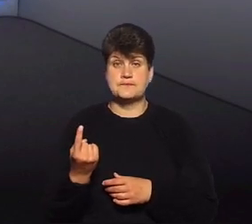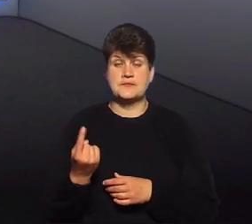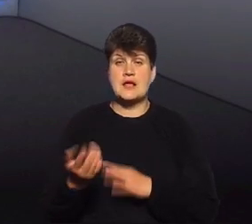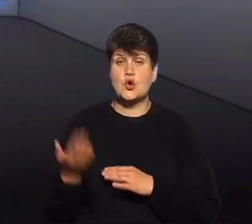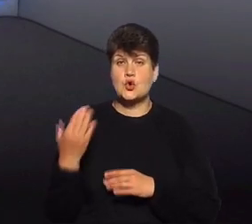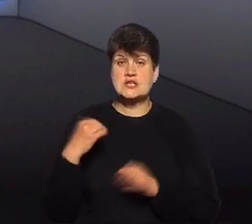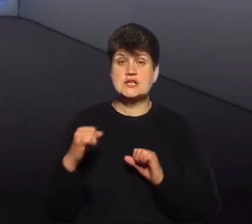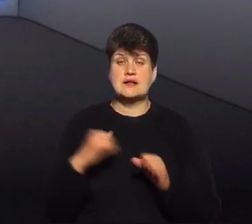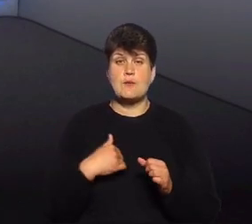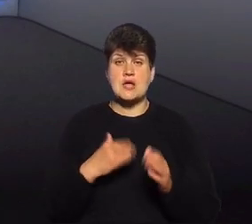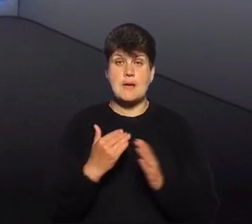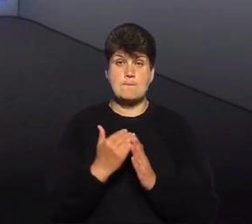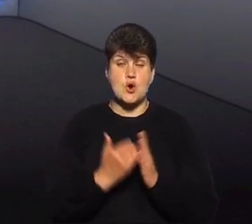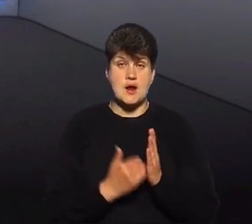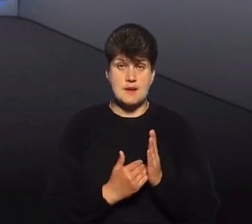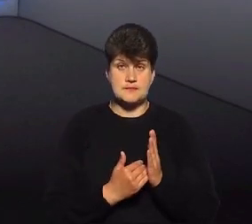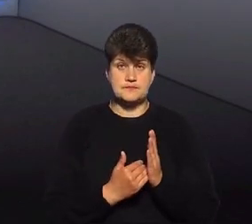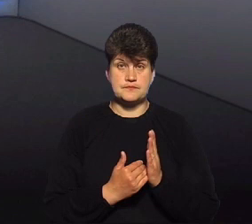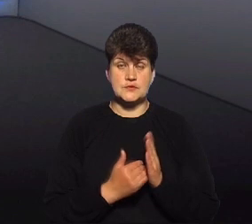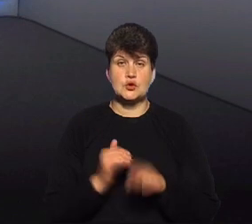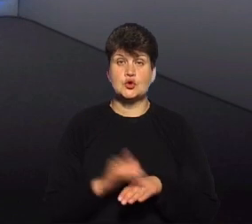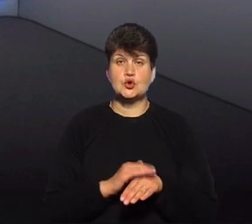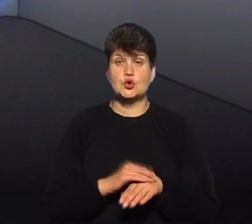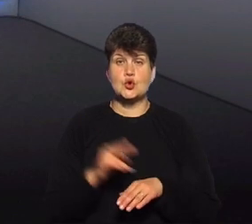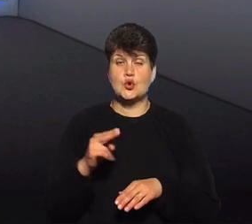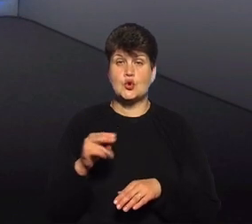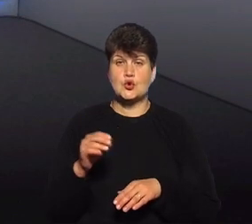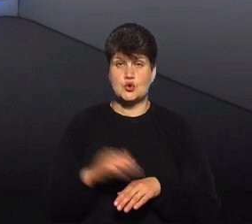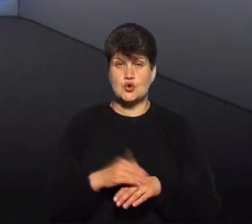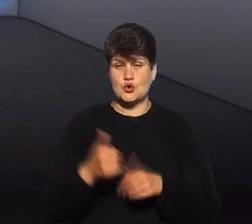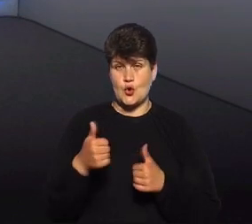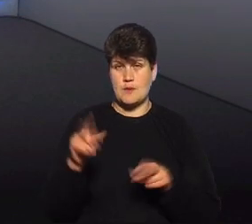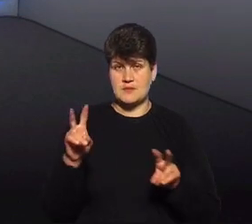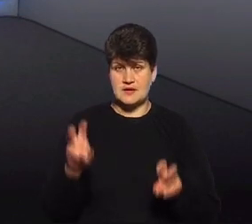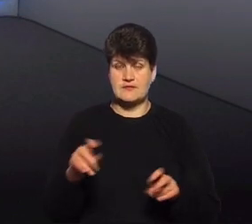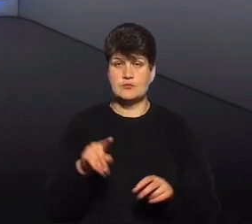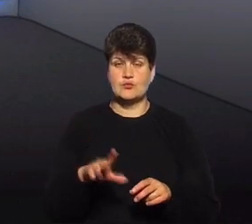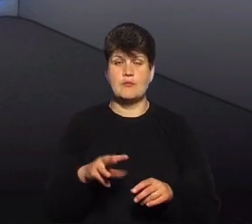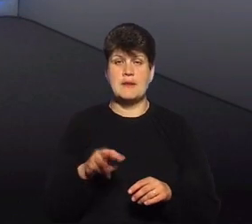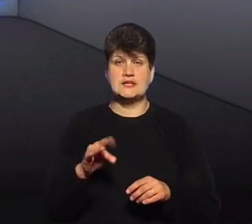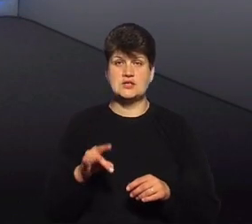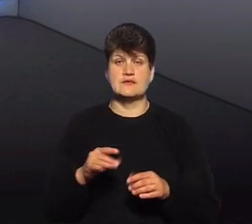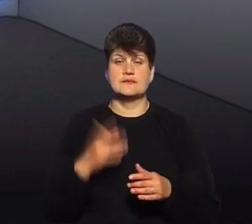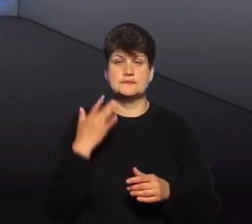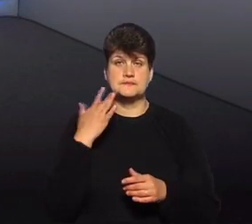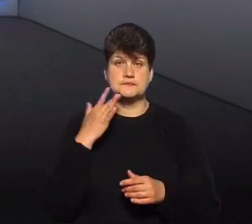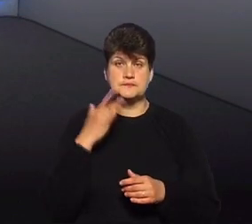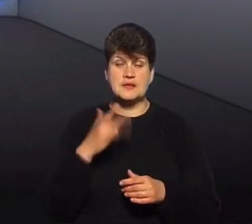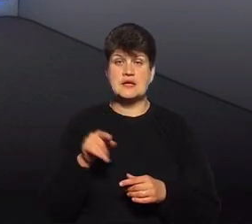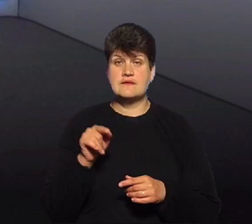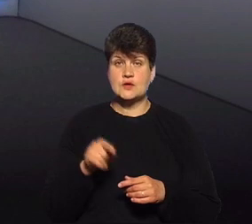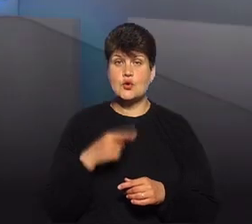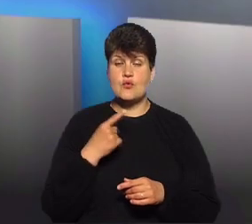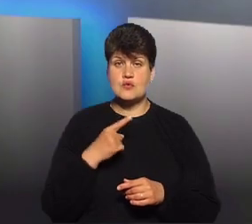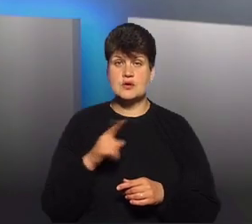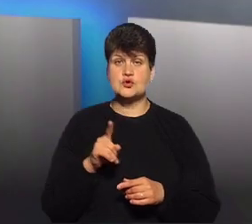програми, програми «Добре», Беррі Рід, він був сіті-менеджером в Сполучених Штатах кілька разів, і він казав, що ніколи